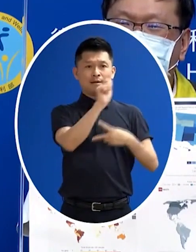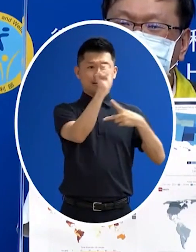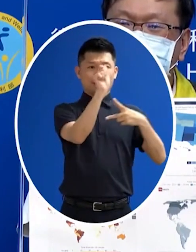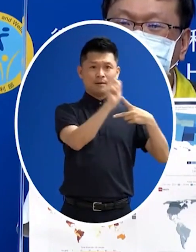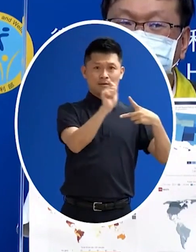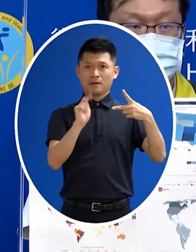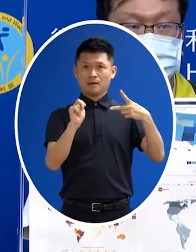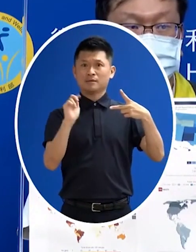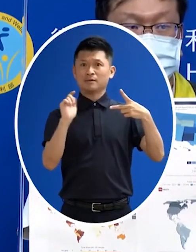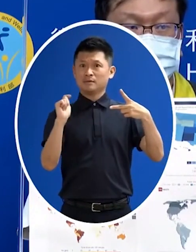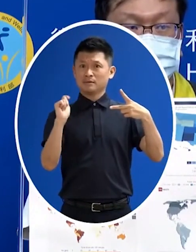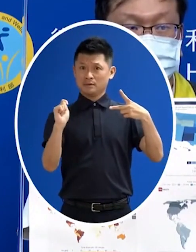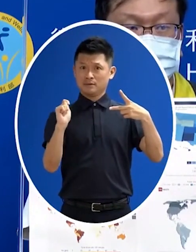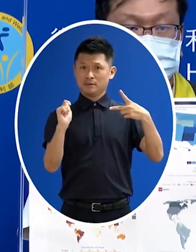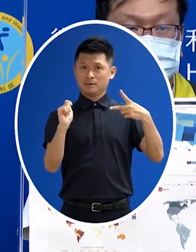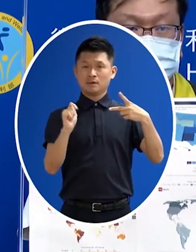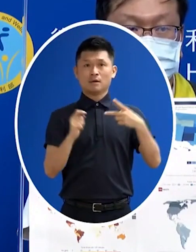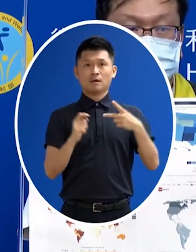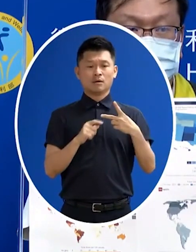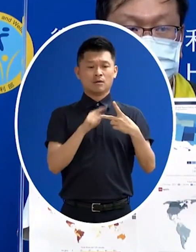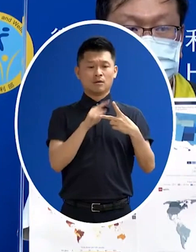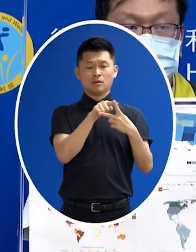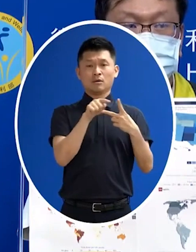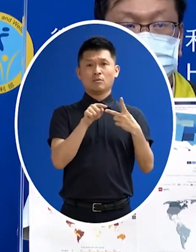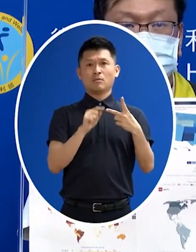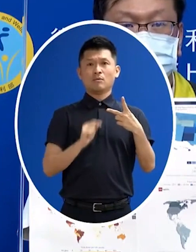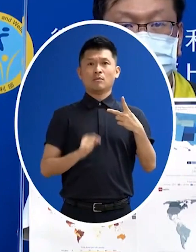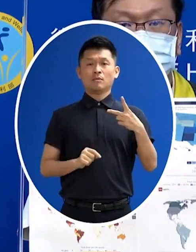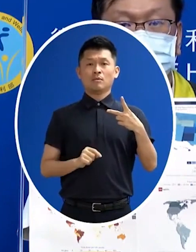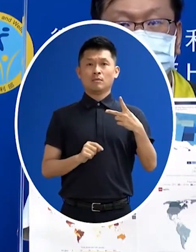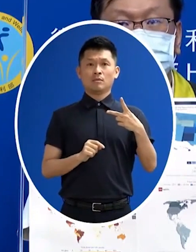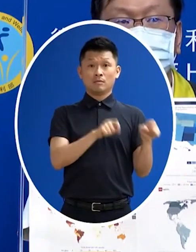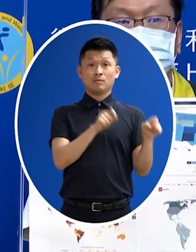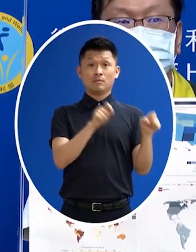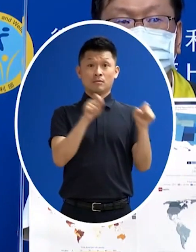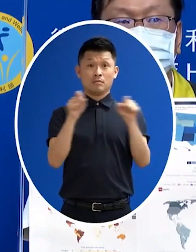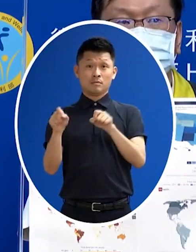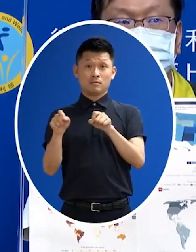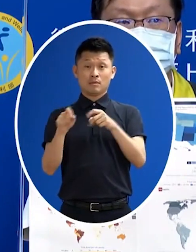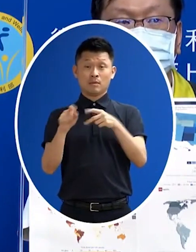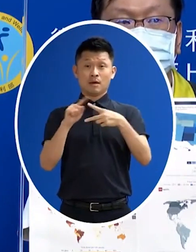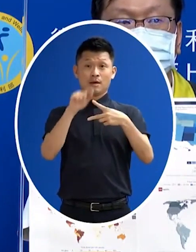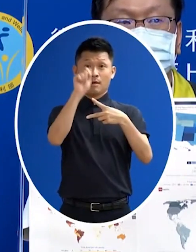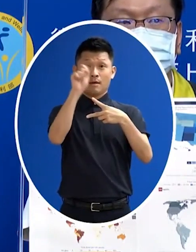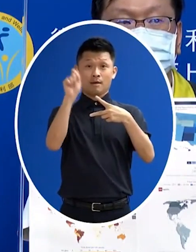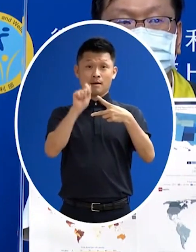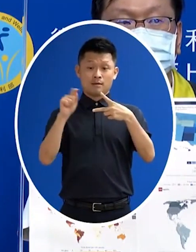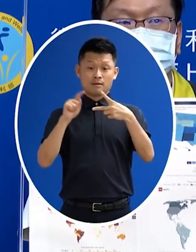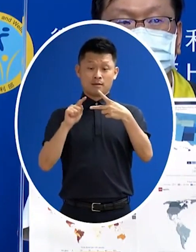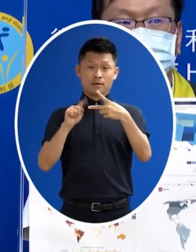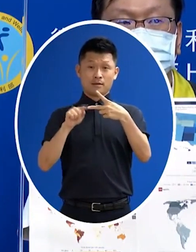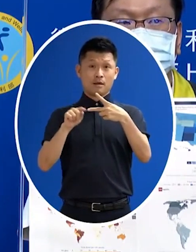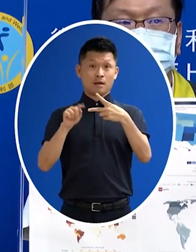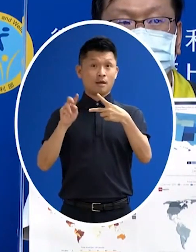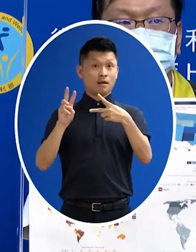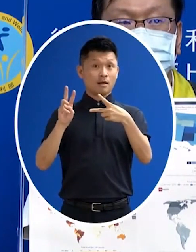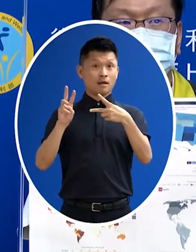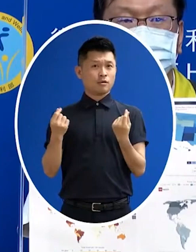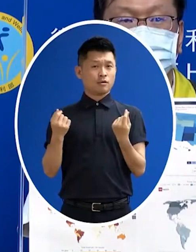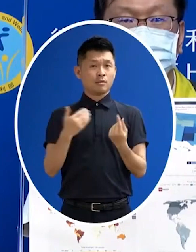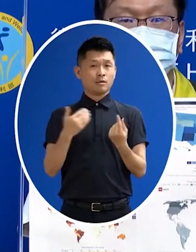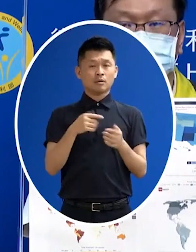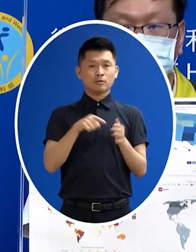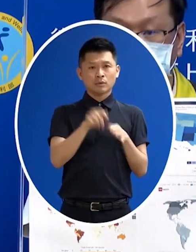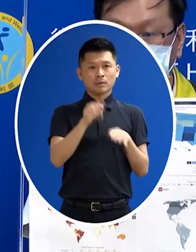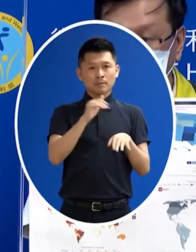BNT， 有 A 加 B 这样子，就是不是只可以延伸到 A 加 M， 是不是也一定可以？或许会不同专家会有不